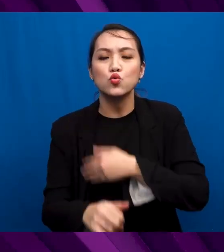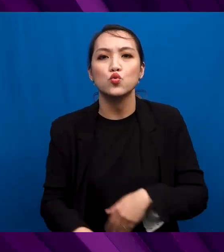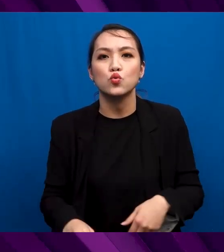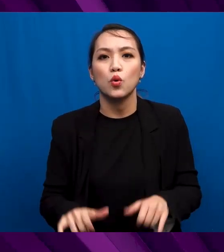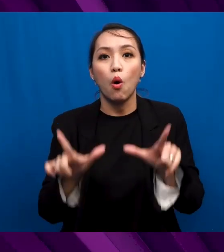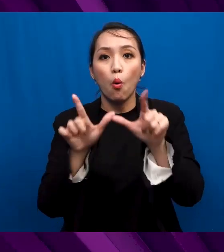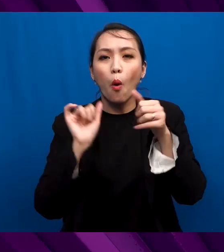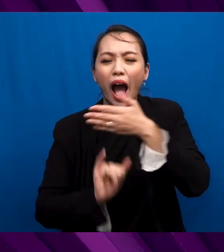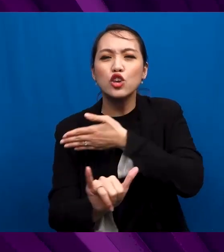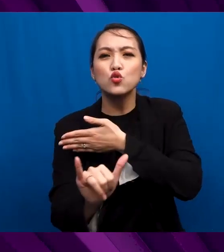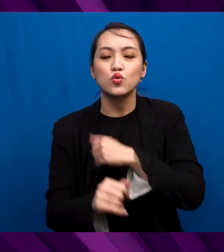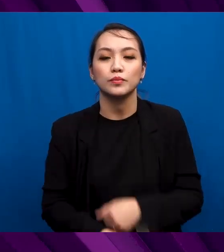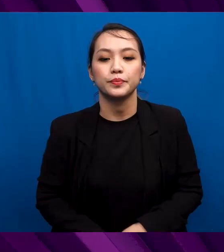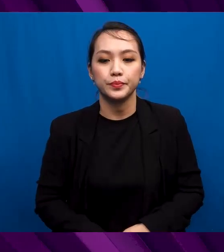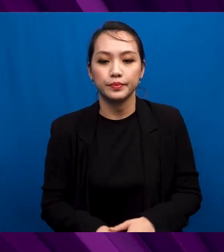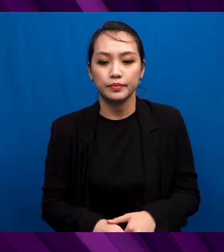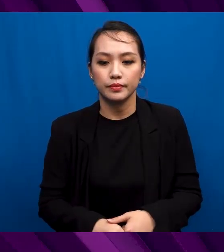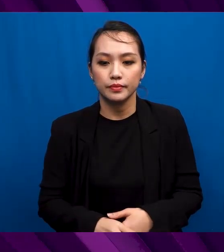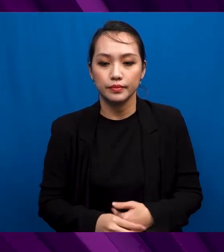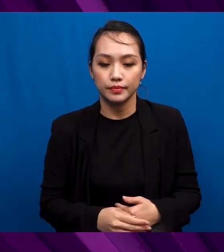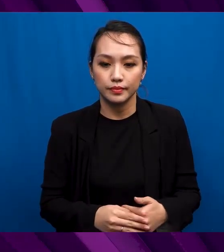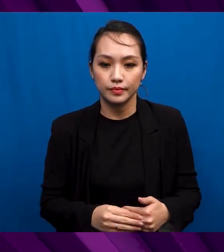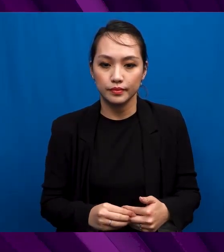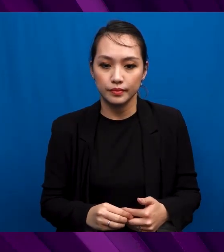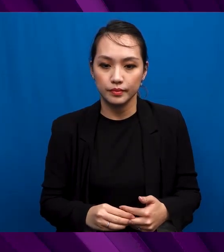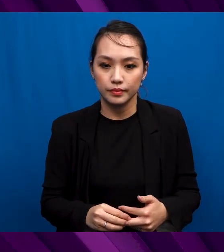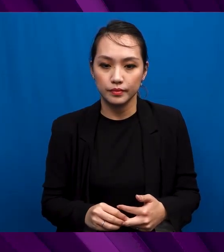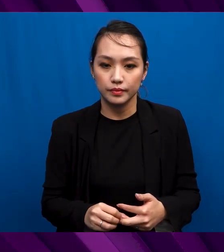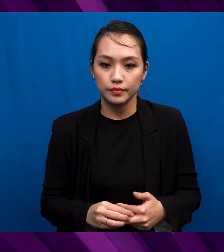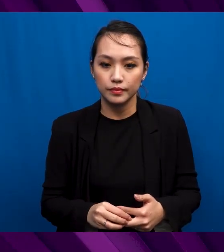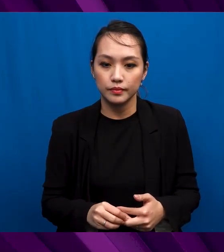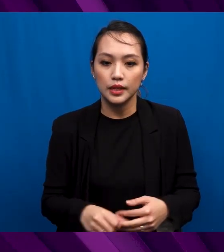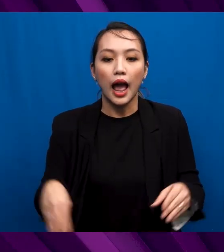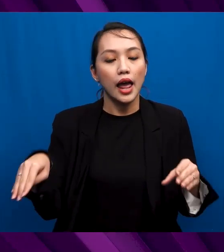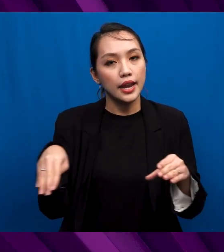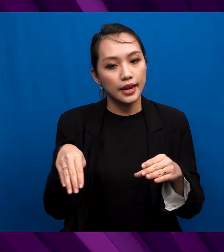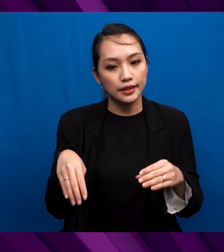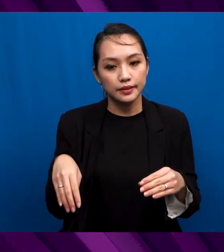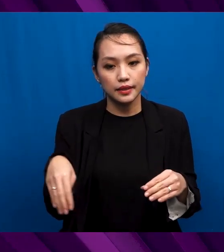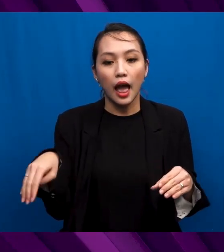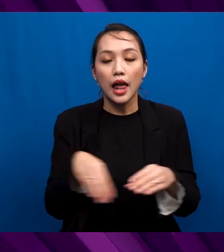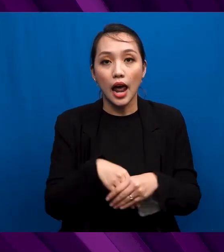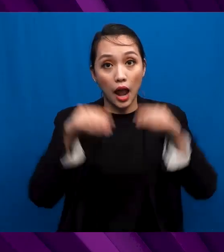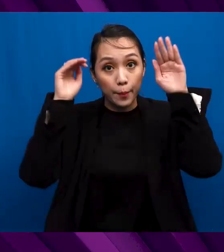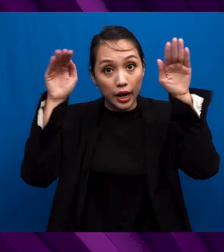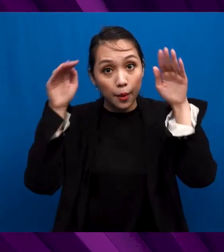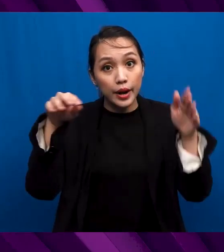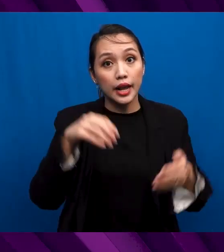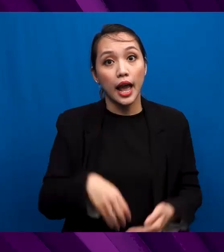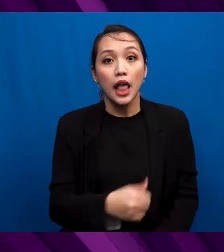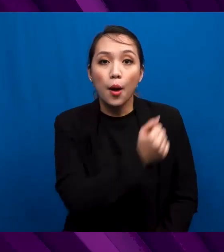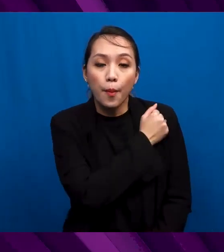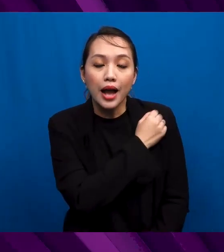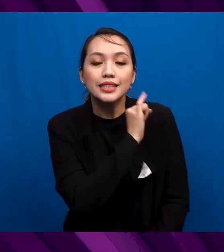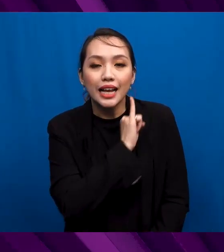segera akan salurkan berkat. Dan di dalam berkat-berkat bangsa Israel terdiri dari